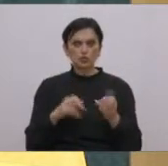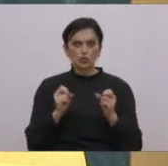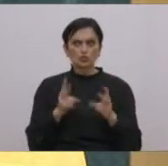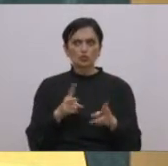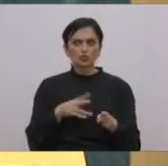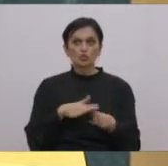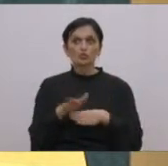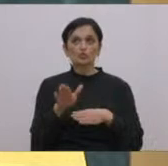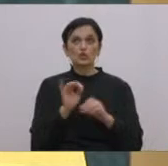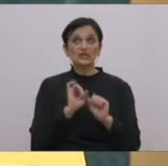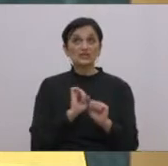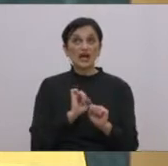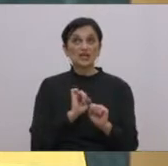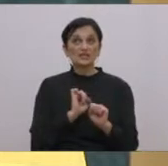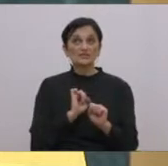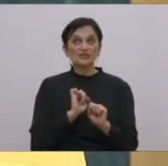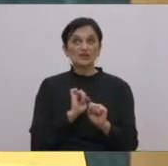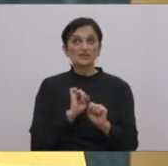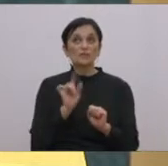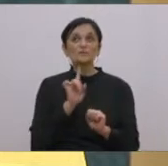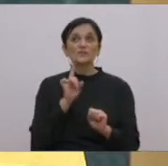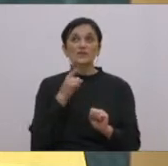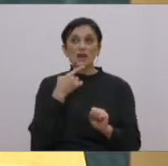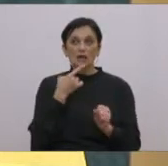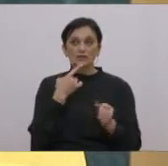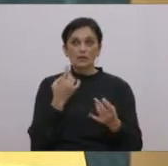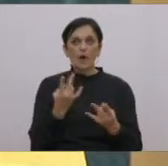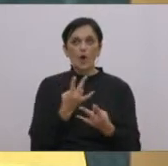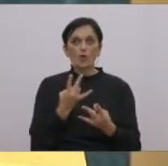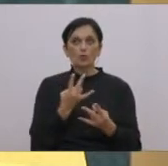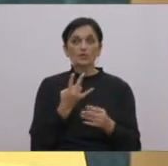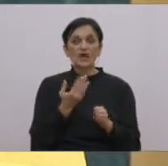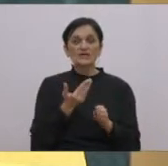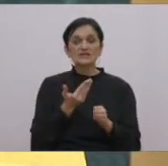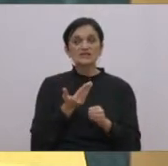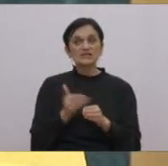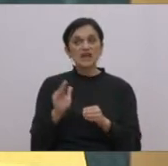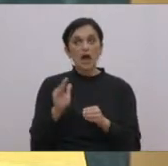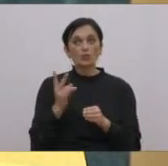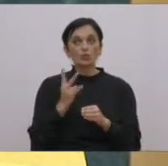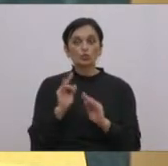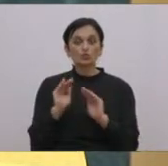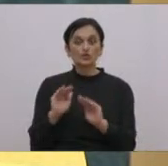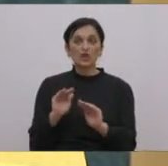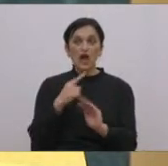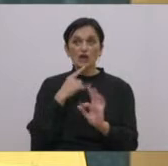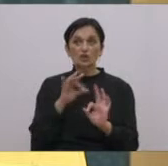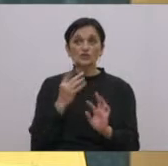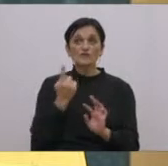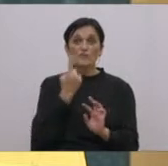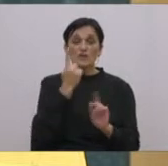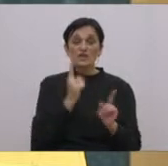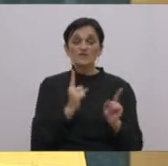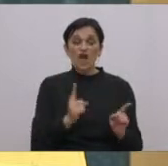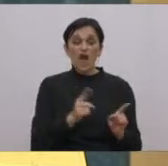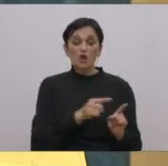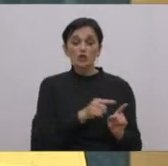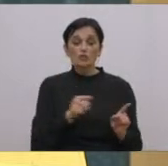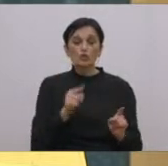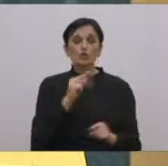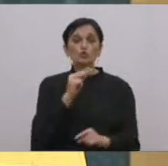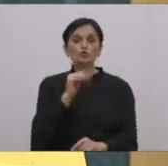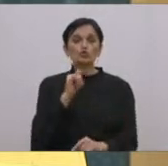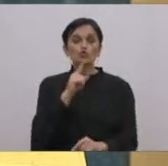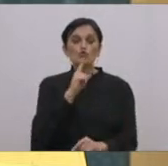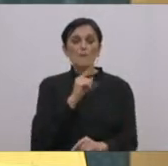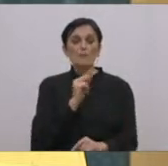სრული დაცვით. Რა თქმა უნდა, ცალკე უნდა შევეხოთ პირველ მონაკვეთს, ეს არის ჩუმათელეთი